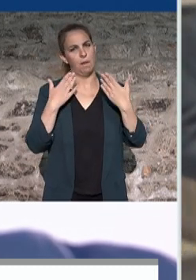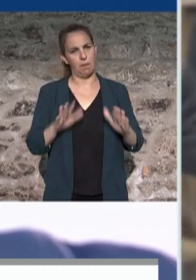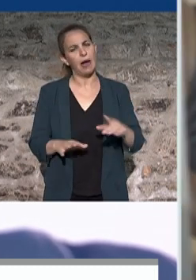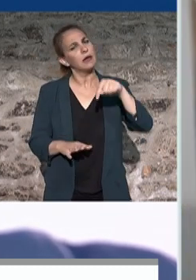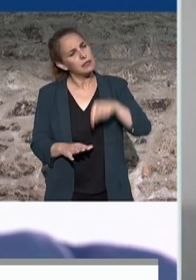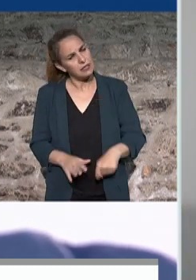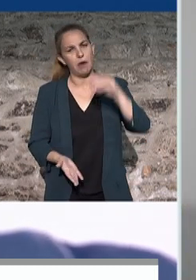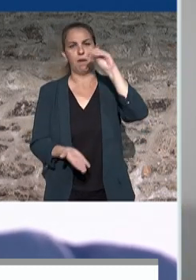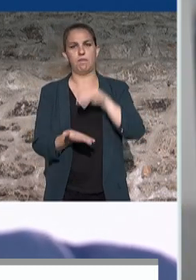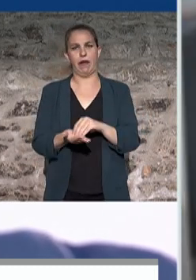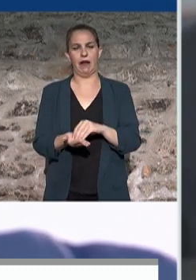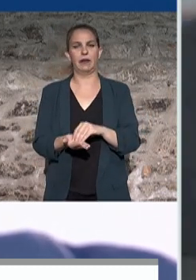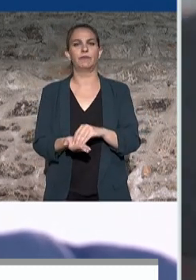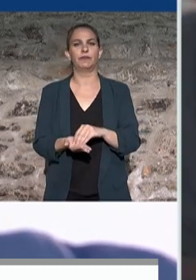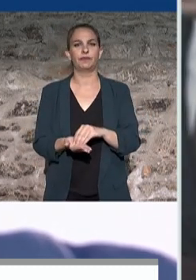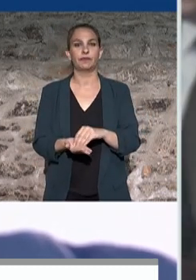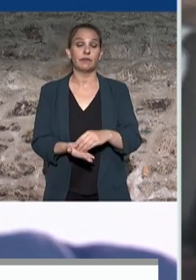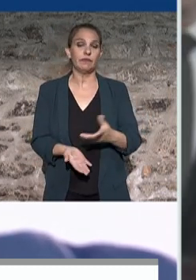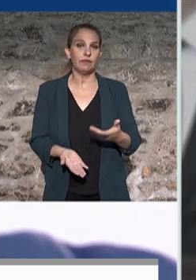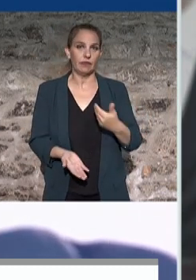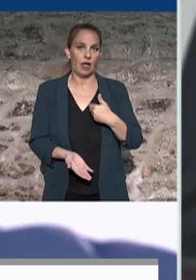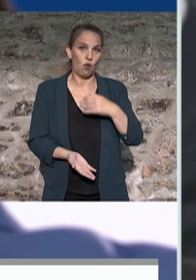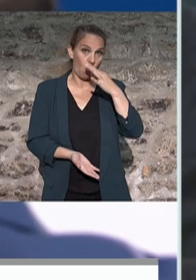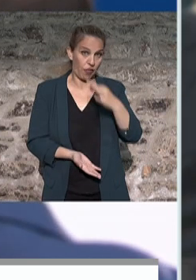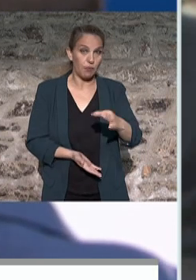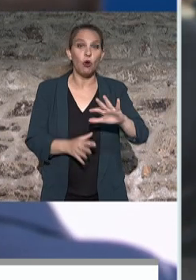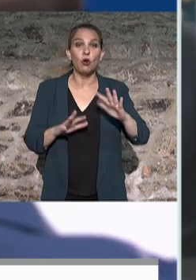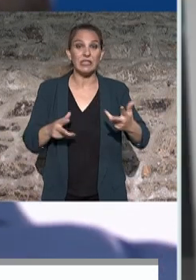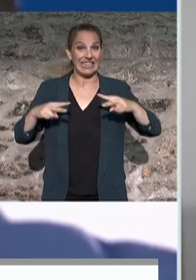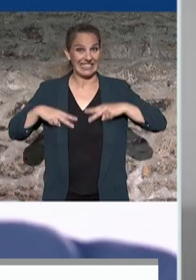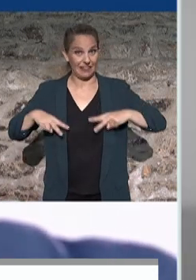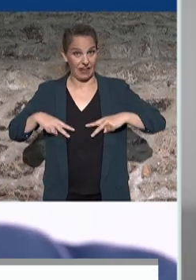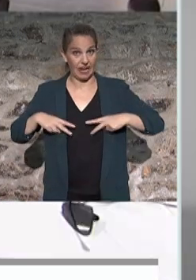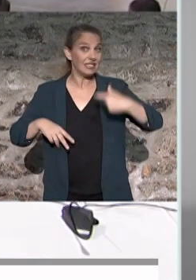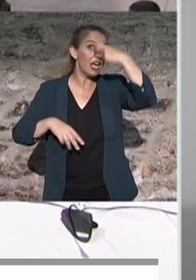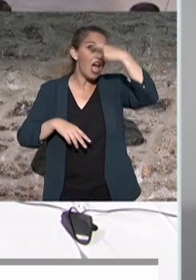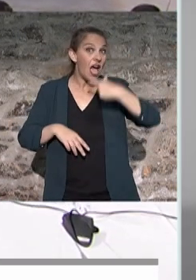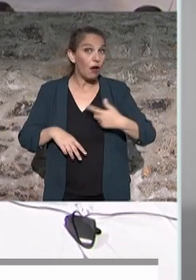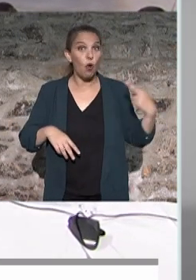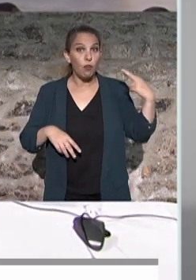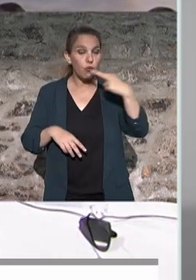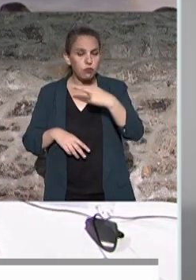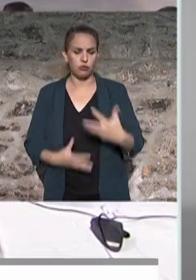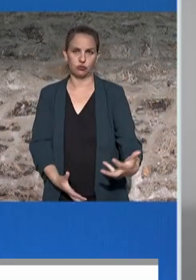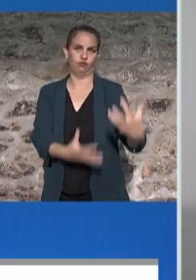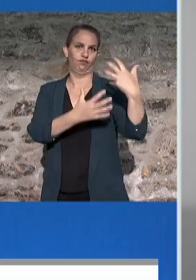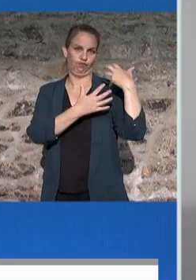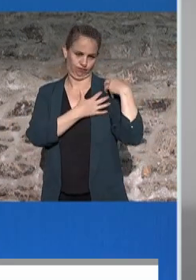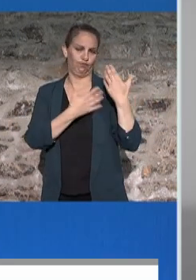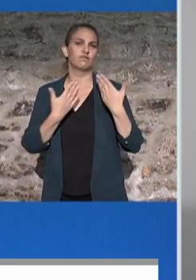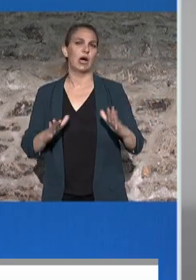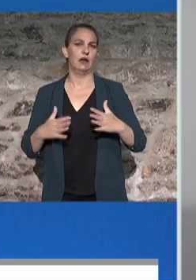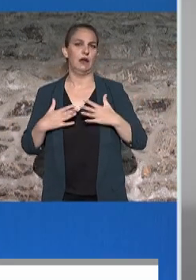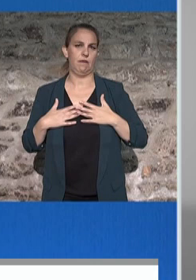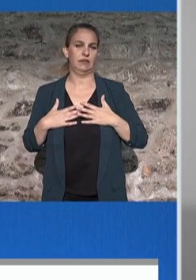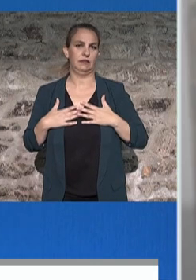των δημοσκοπήσεων που δείχνουν πρωτιά της Νέας Δημοκρατίας και στόχος του κόμματος είναι η αυτοδυναμία σε μια δεύτερη εκλογική αναμέτρηση,